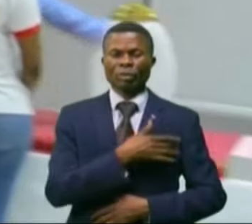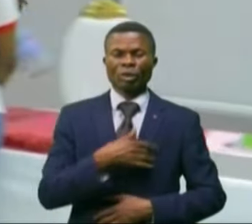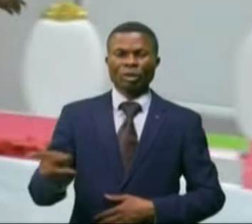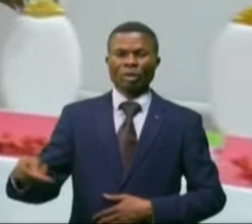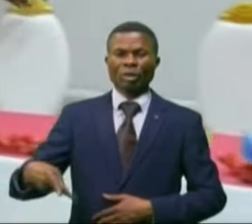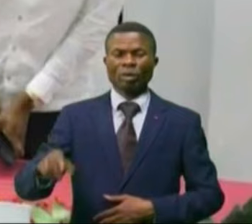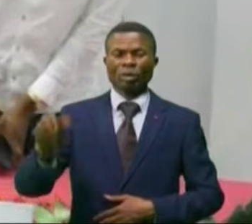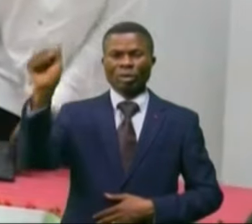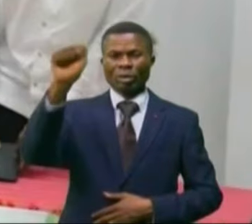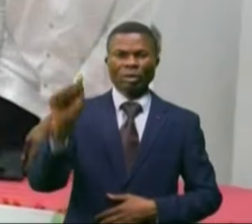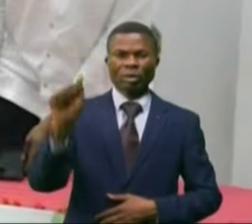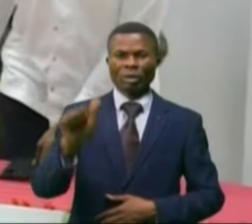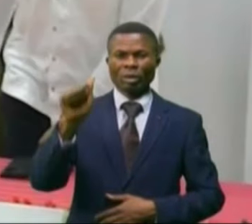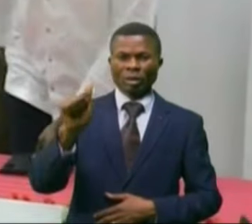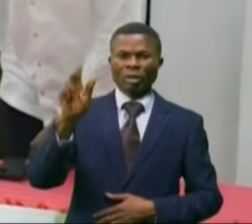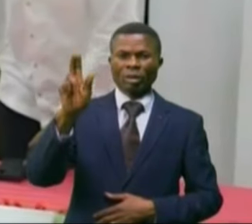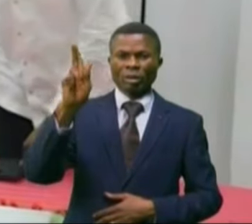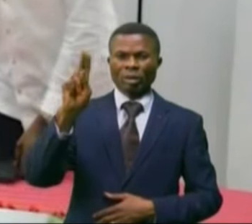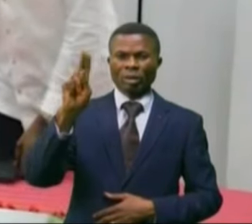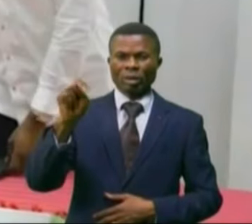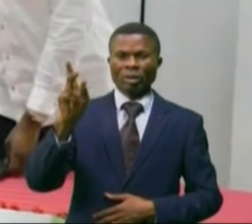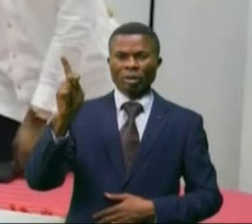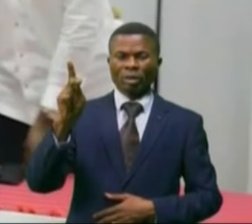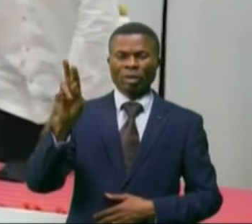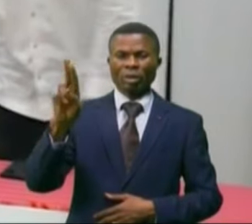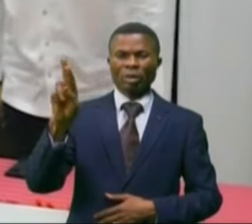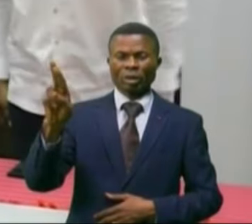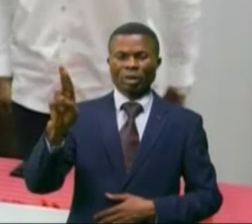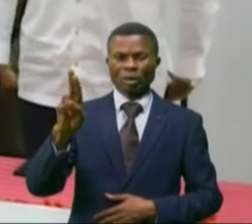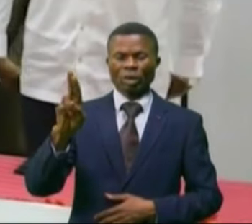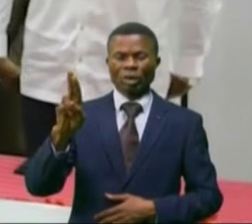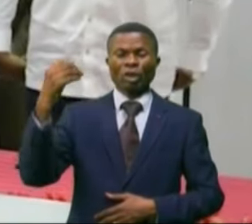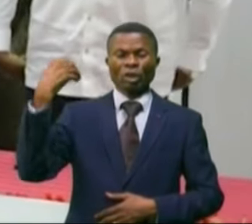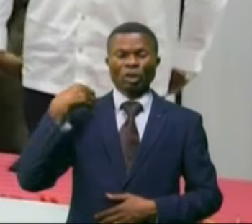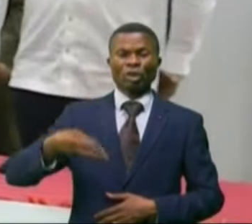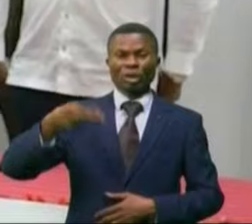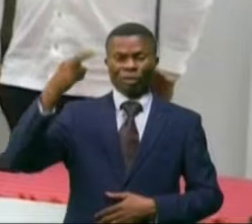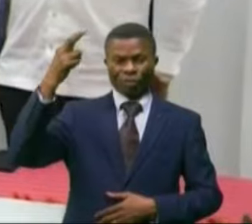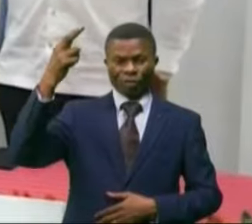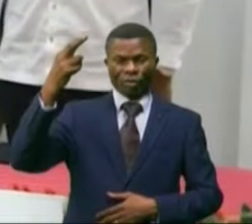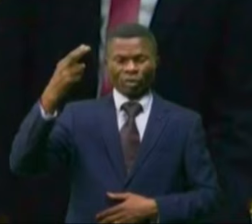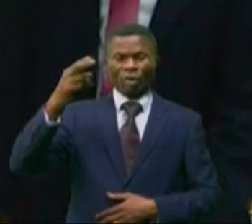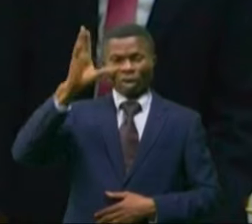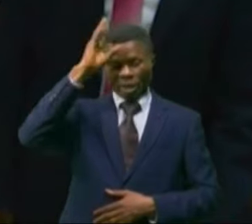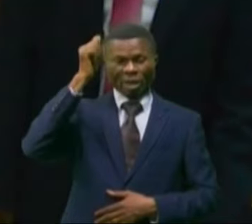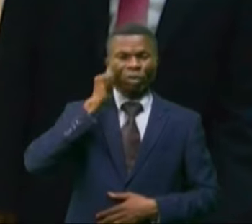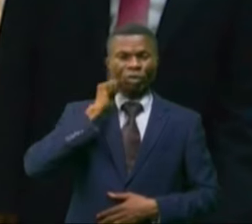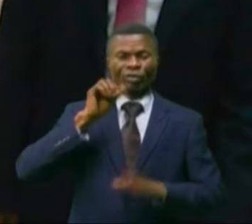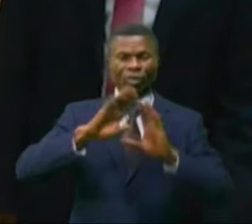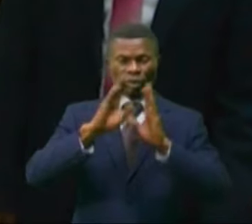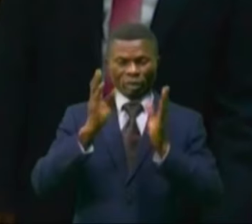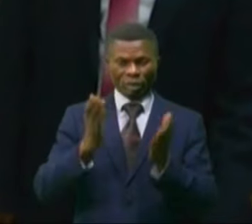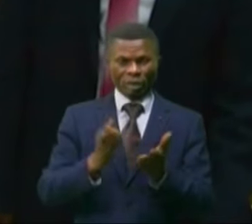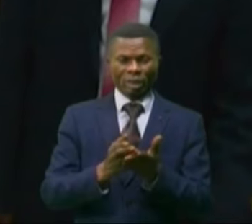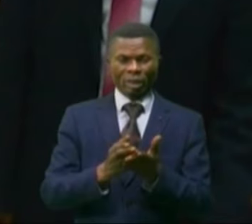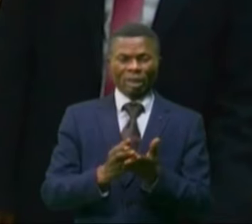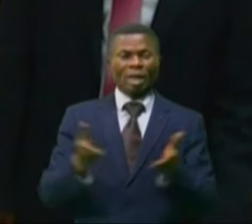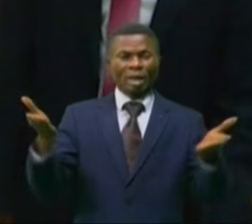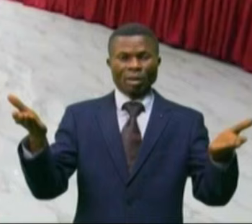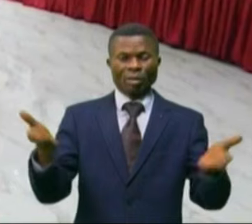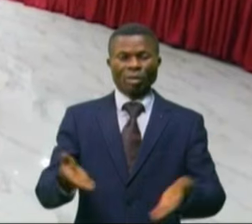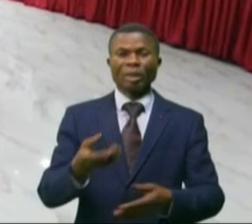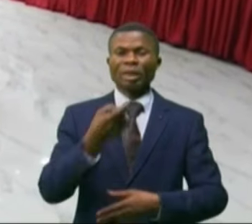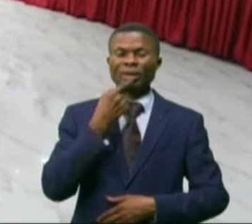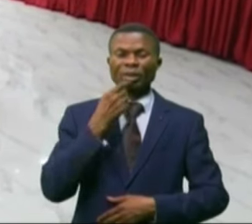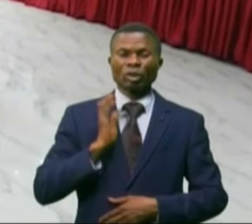du Sankourou, qui regorge des éminentes personnalités, ses dignes fils et filles, ayant marqué l'histoire de